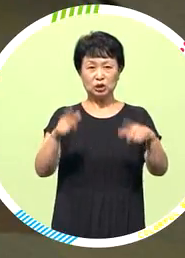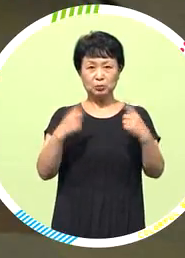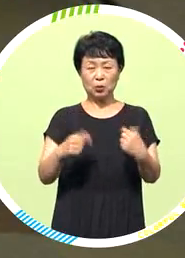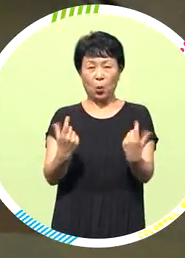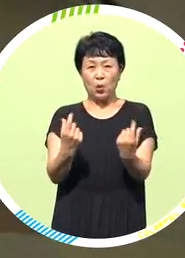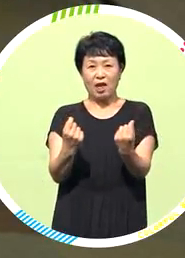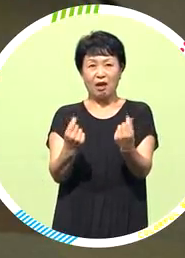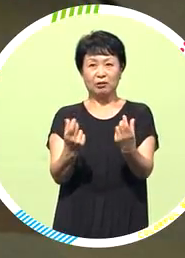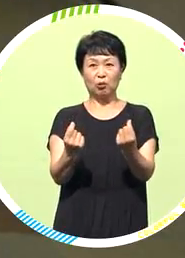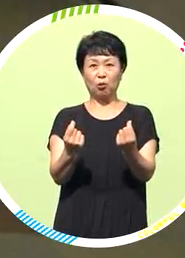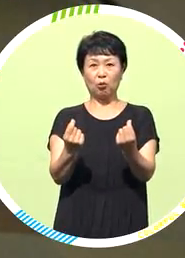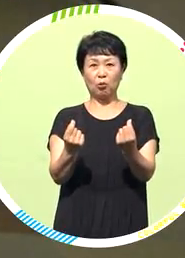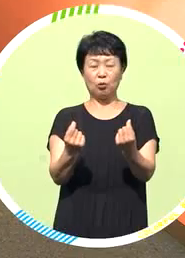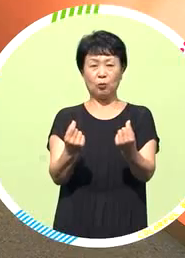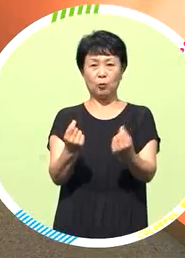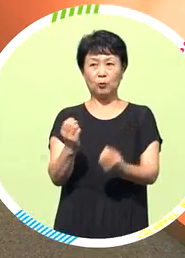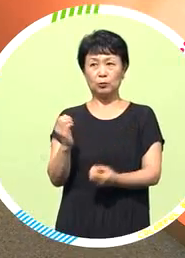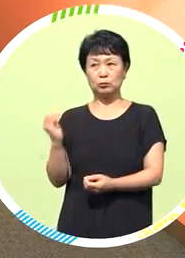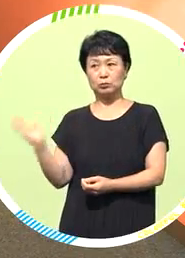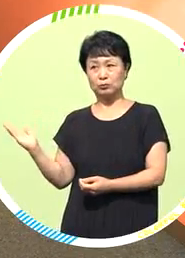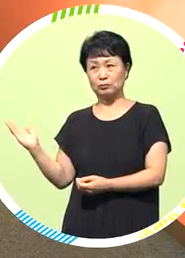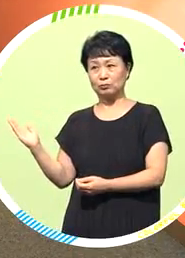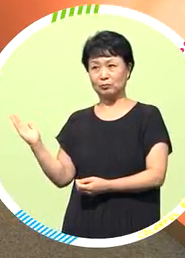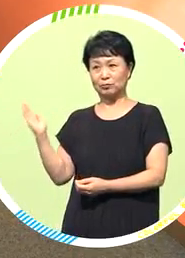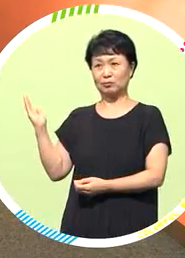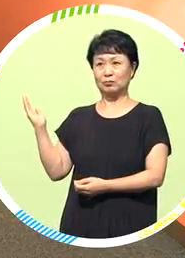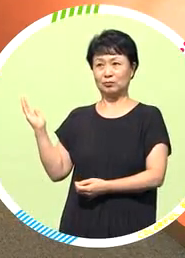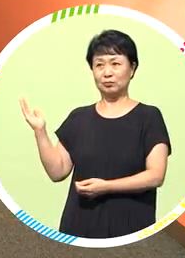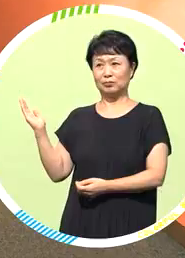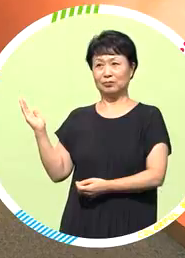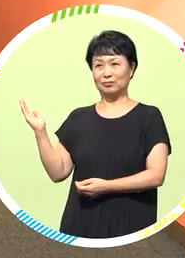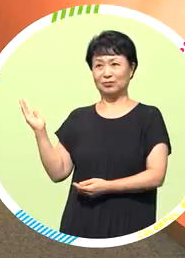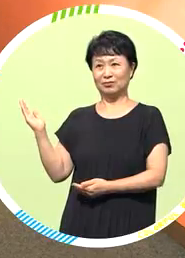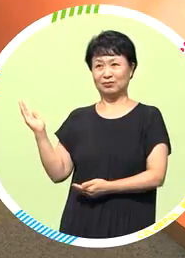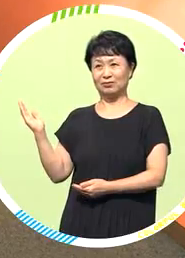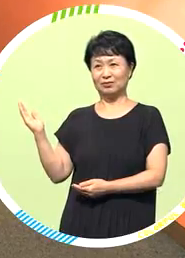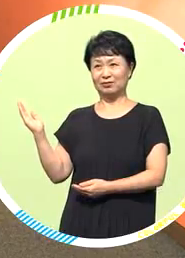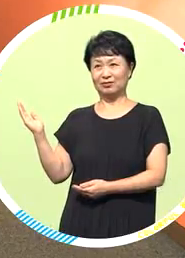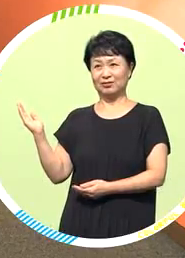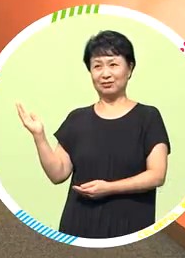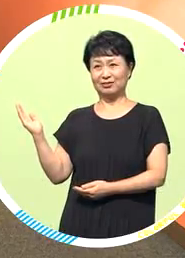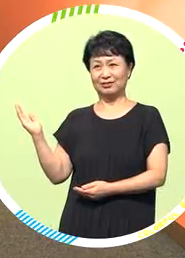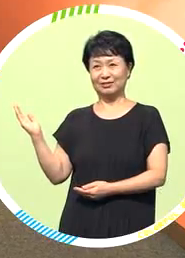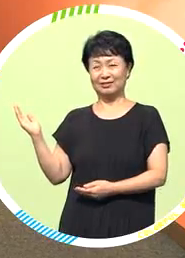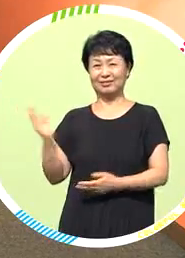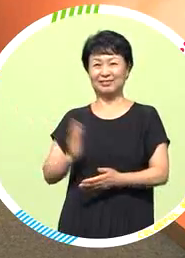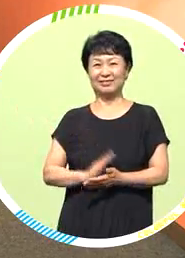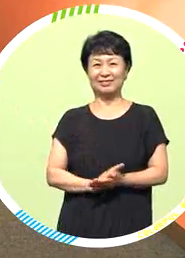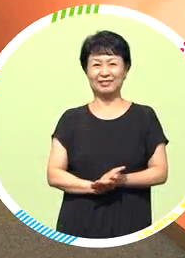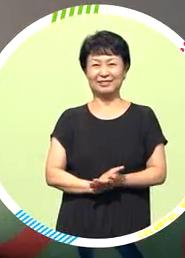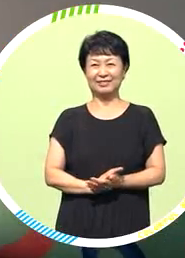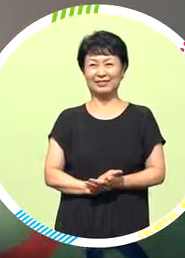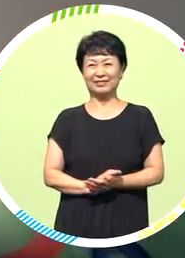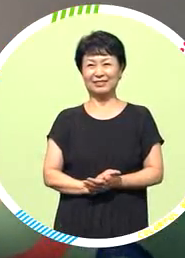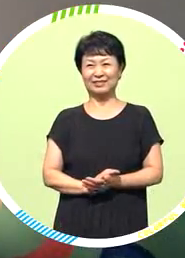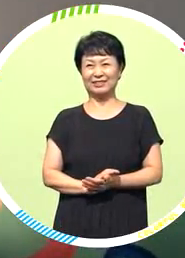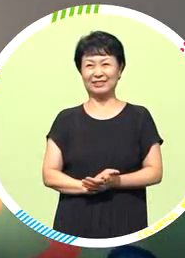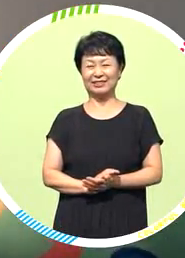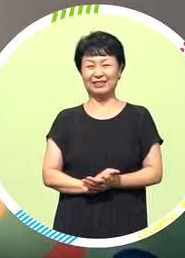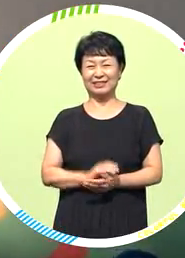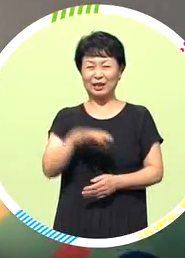ちゃいますよ。 来た来た来た、わーおノリノリ すごい。これ先生のところ